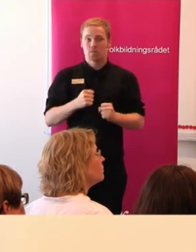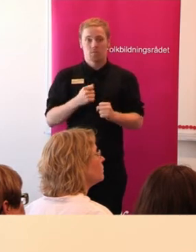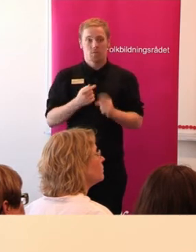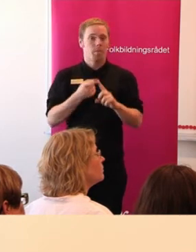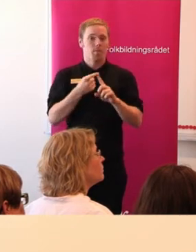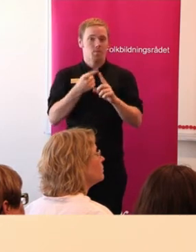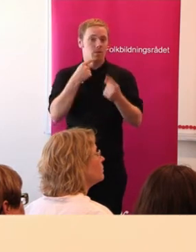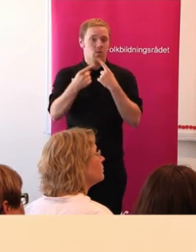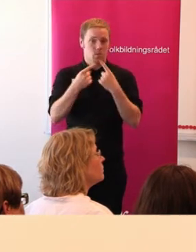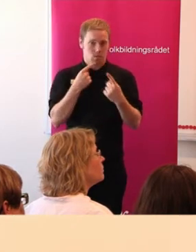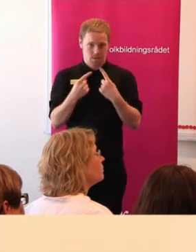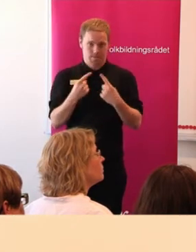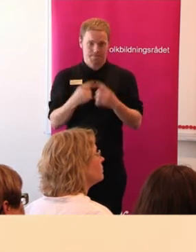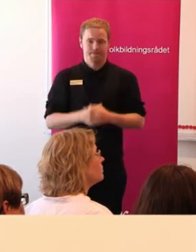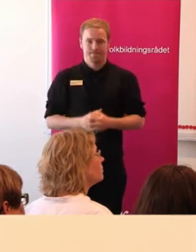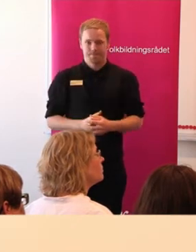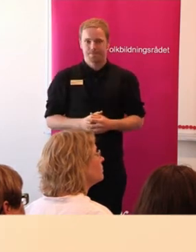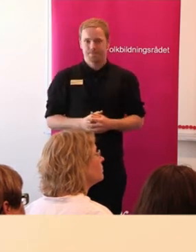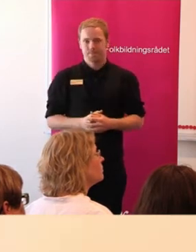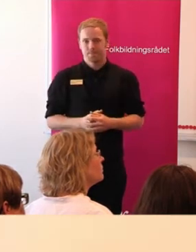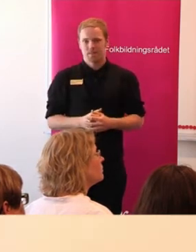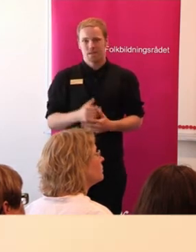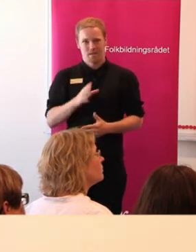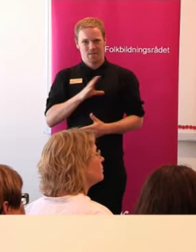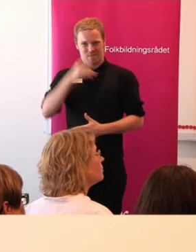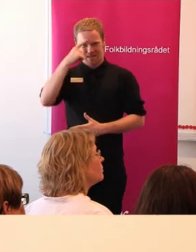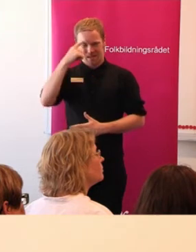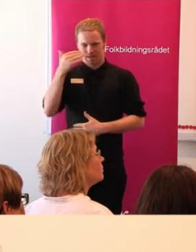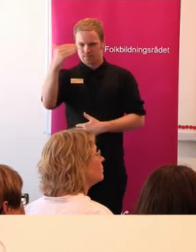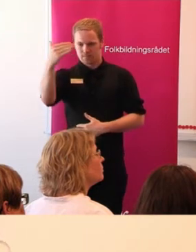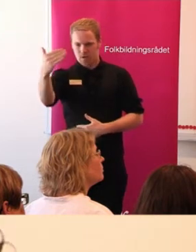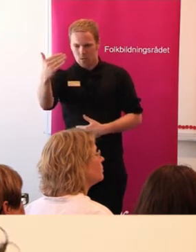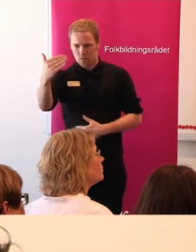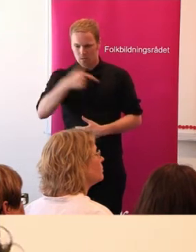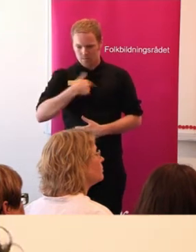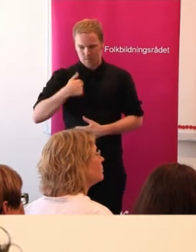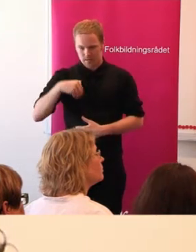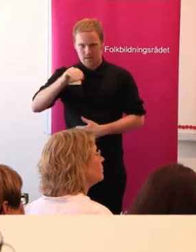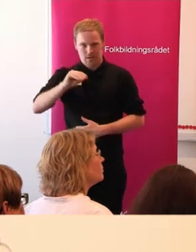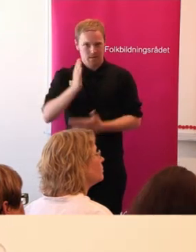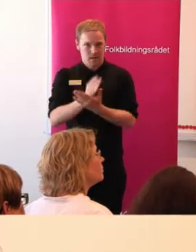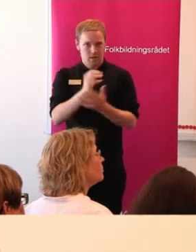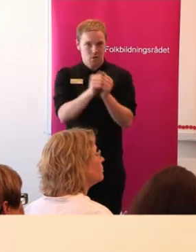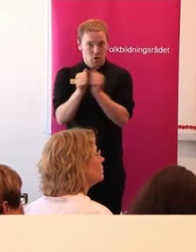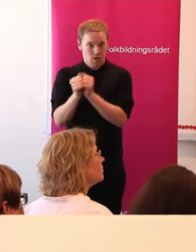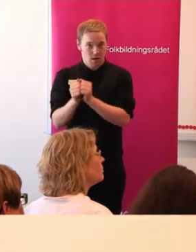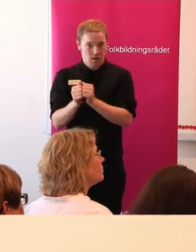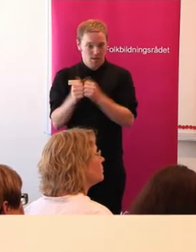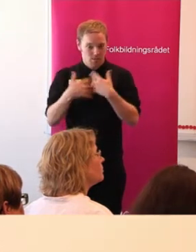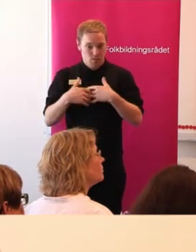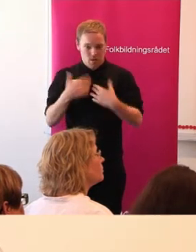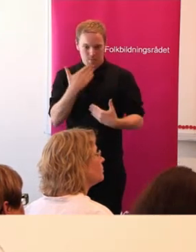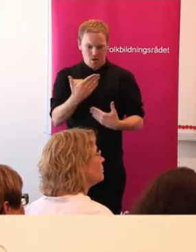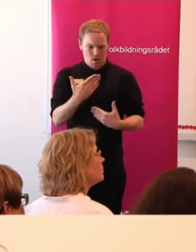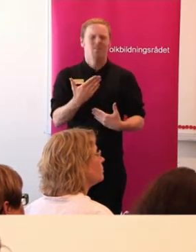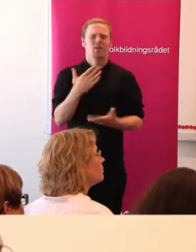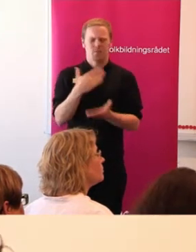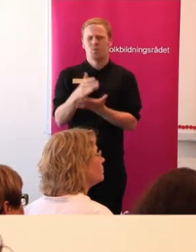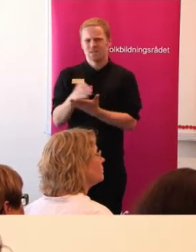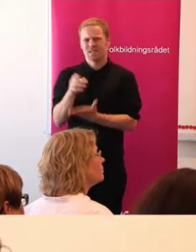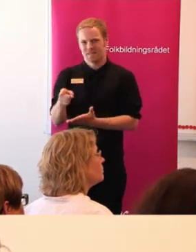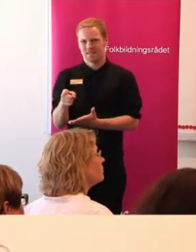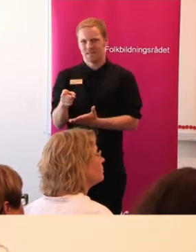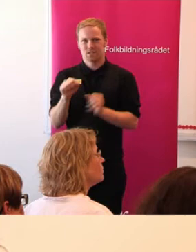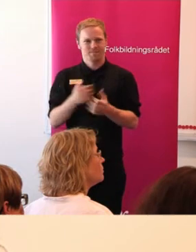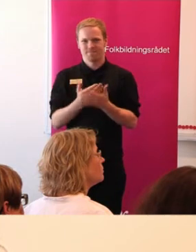också. Och i det ligger både den här långsiktigheten, vad gör man? Satsar man på rätt grej? Vet man att det här fungerar bra? Ja, men gör inte något nytt eller annat istället. Fortsätt istället